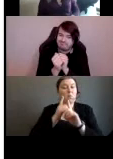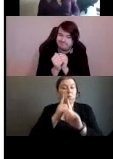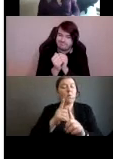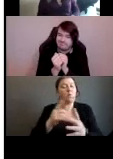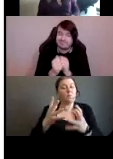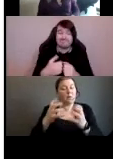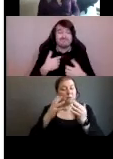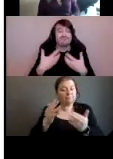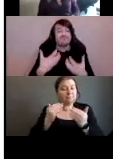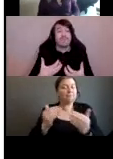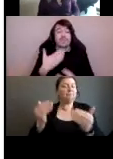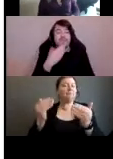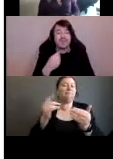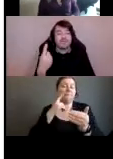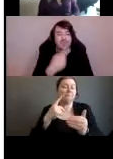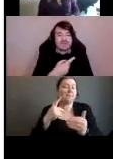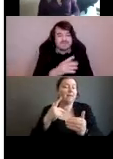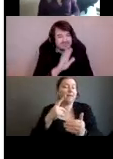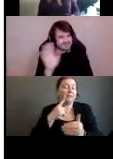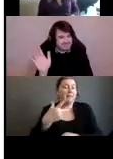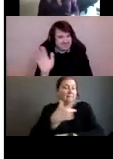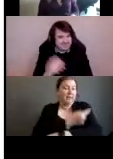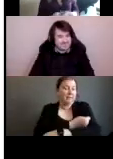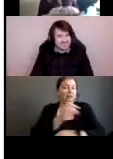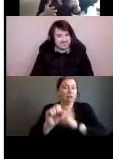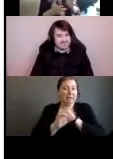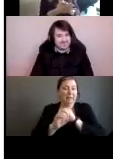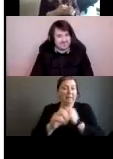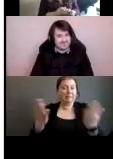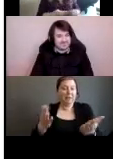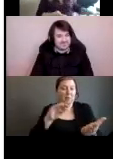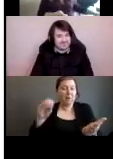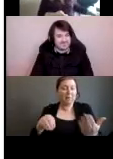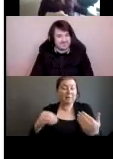Nous vous souhaitons une excellente journée. Ayez une bonne journée. Au revoir.